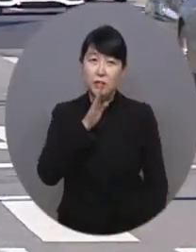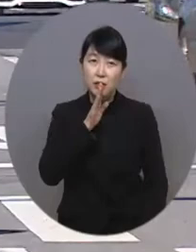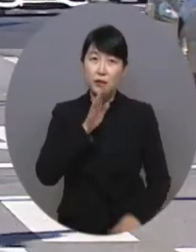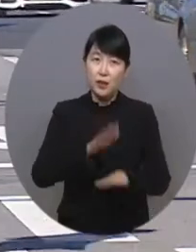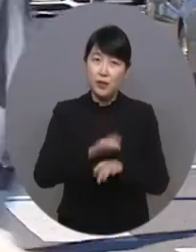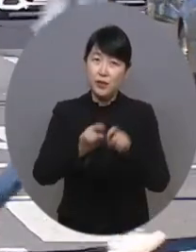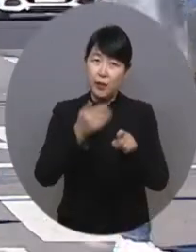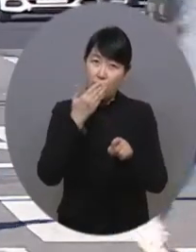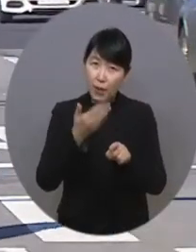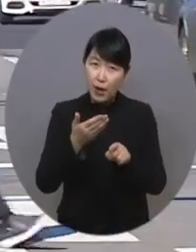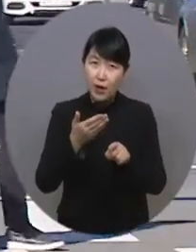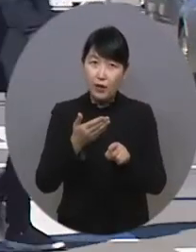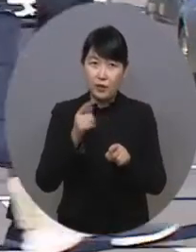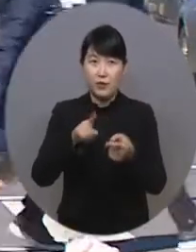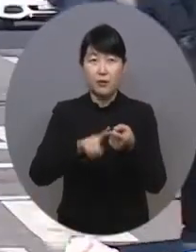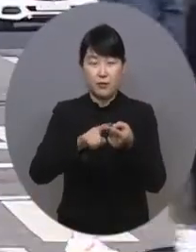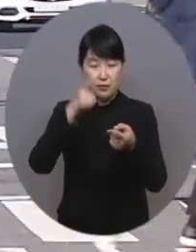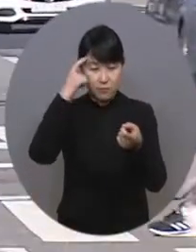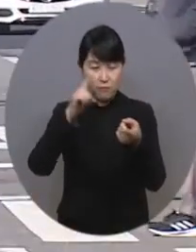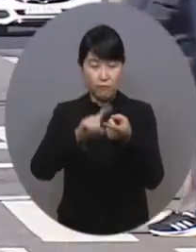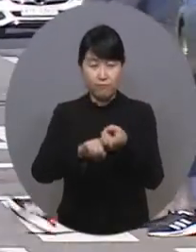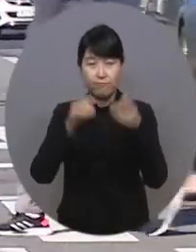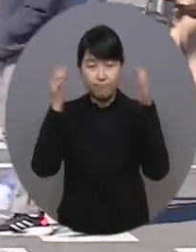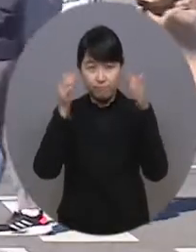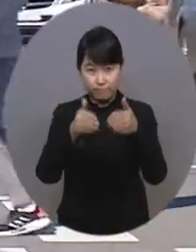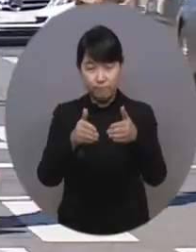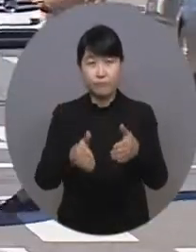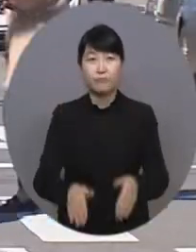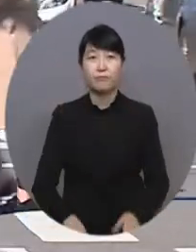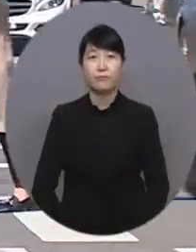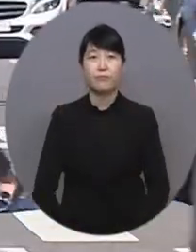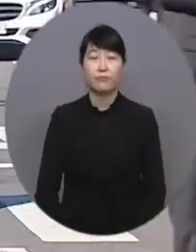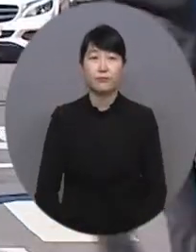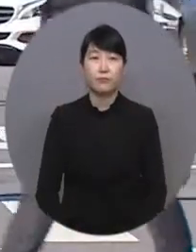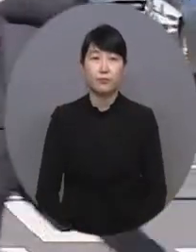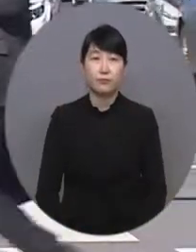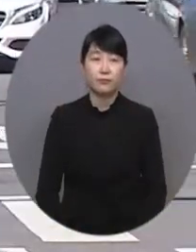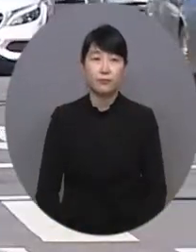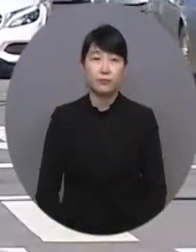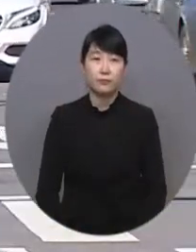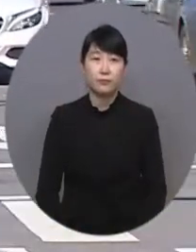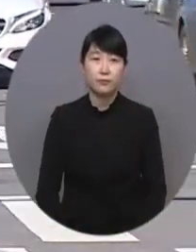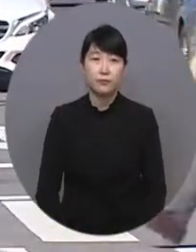이어질 수 있을지 모두의 관심이 주목되고 있습니다 복지티비 뉴스 박승용입니다